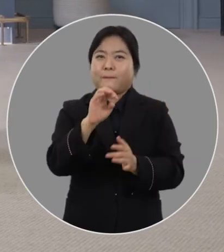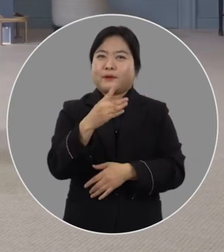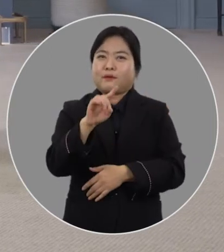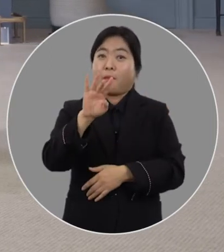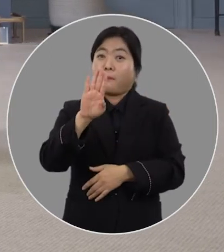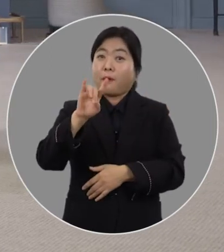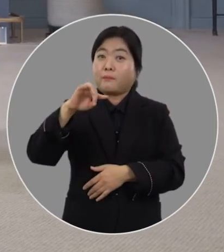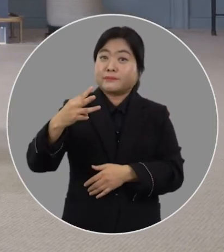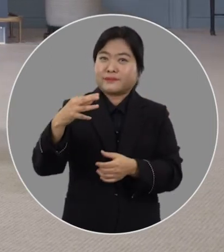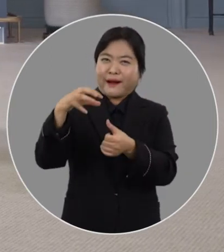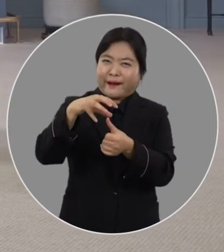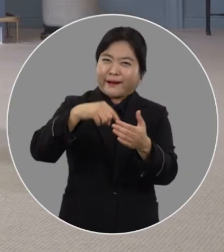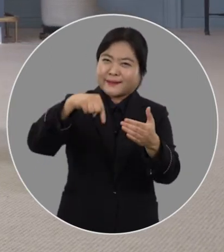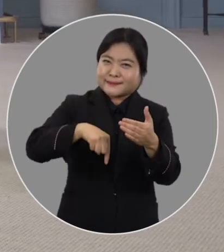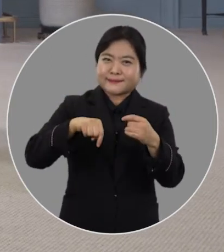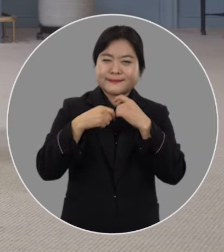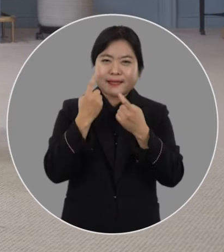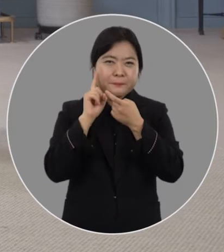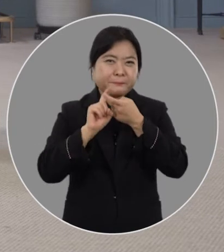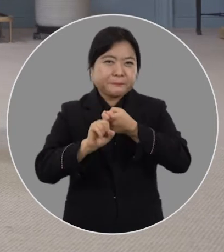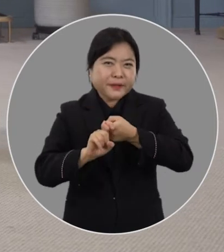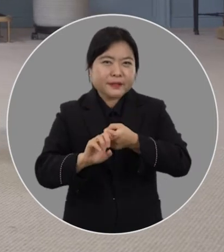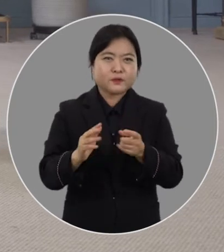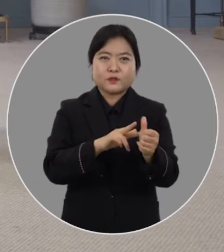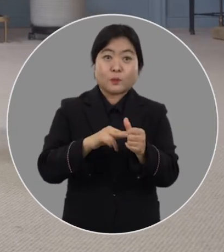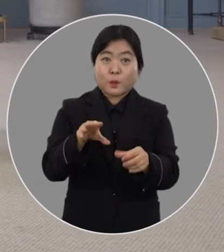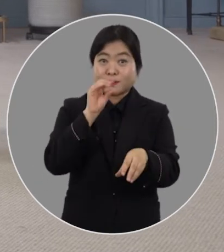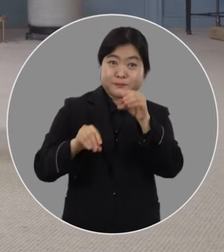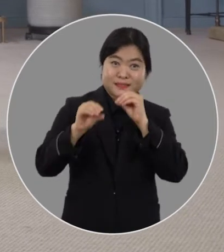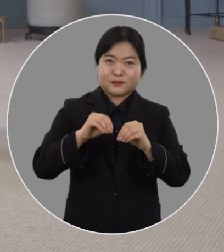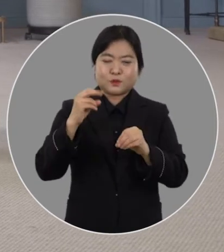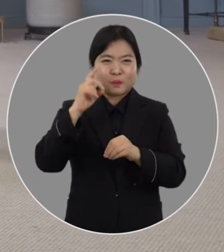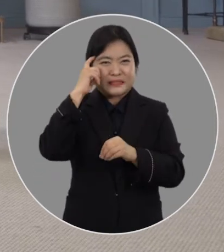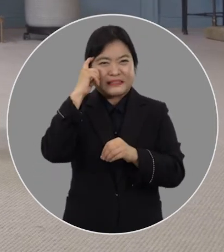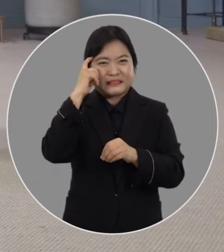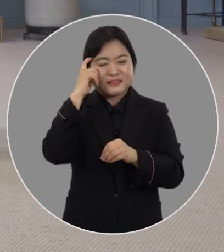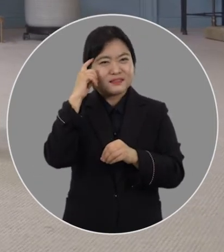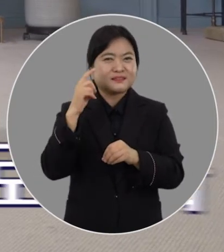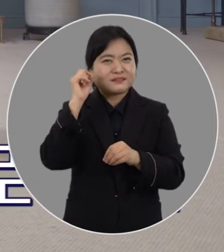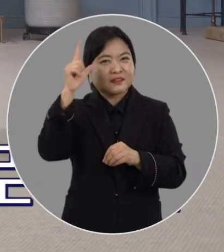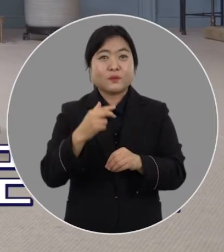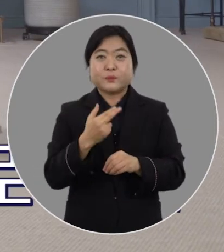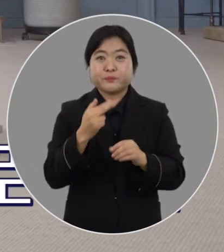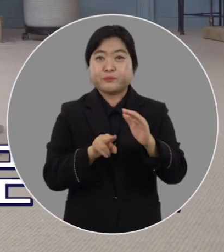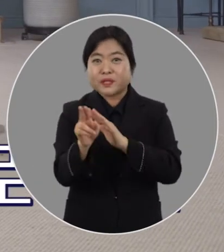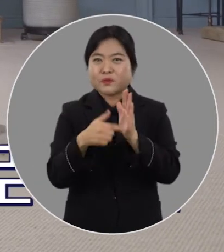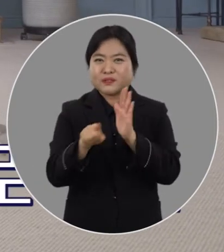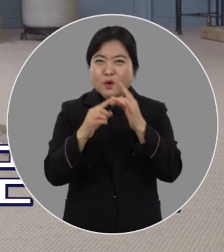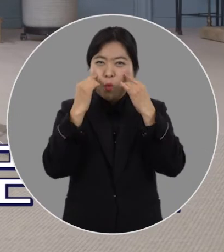필터 버블에 갇힌 개인의 편향된 정보 습득과 또한 인지 부조화를 피하기 위해서 확증